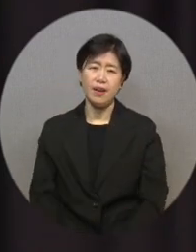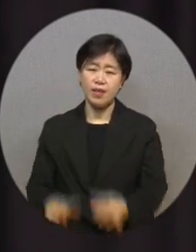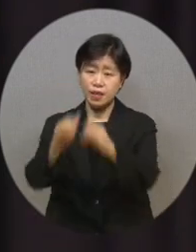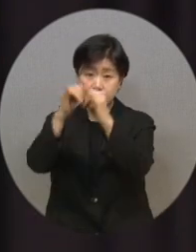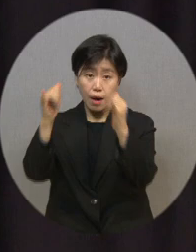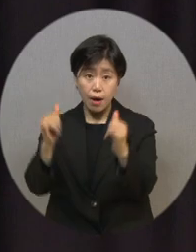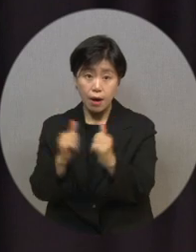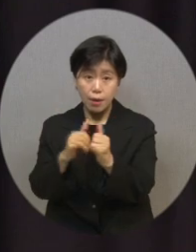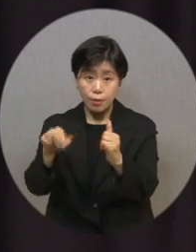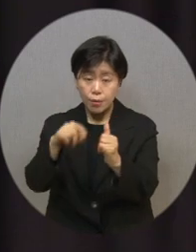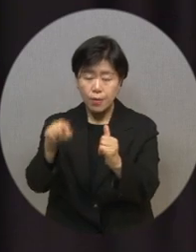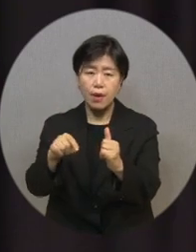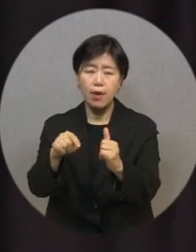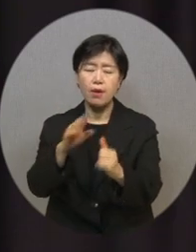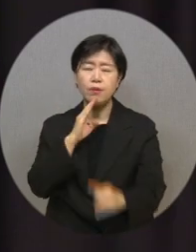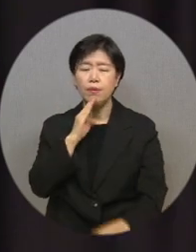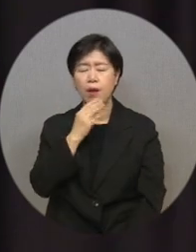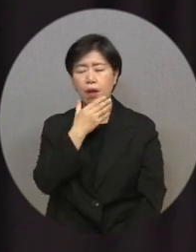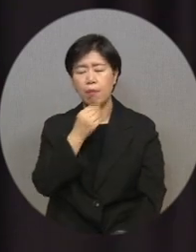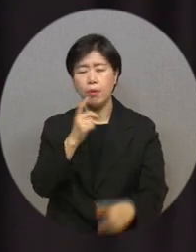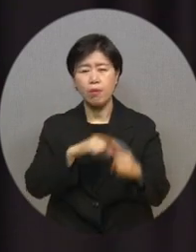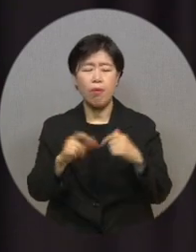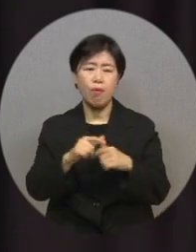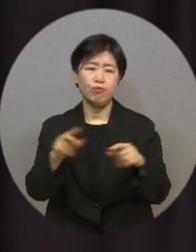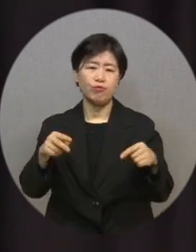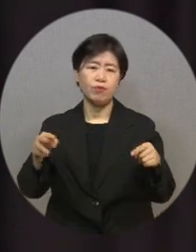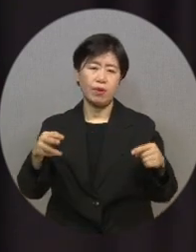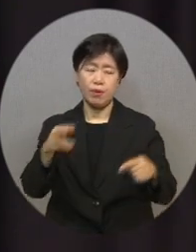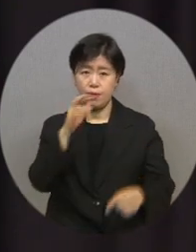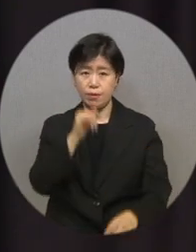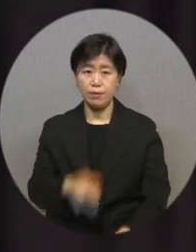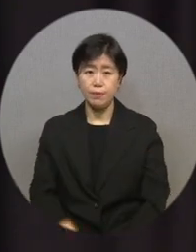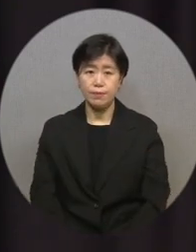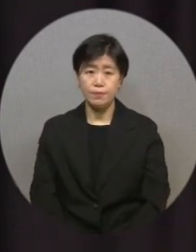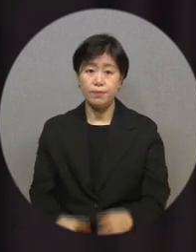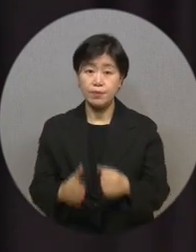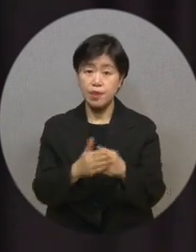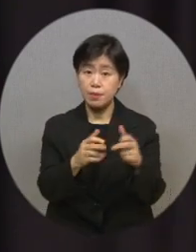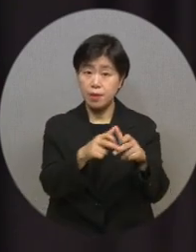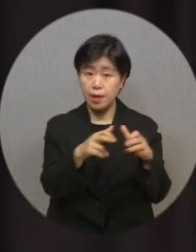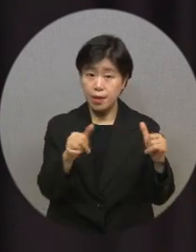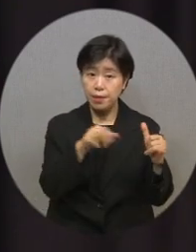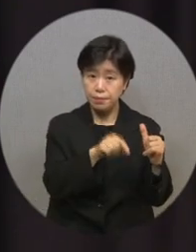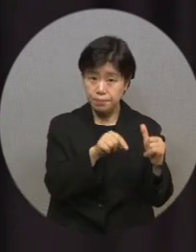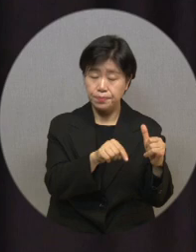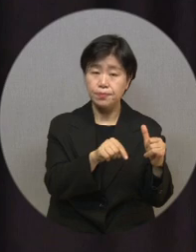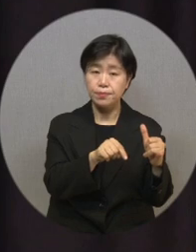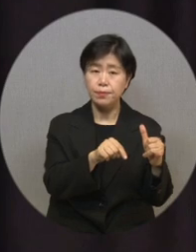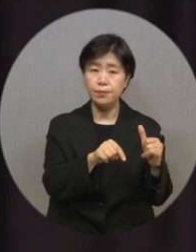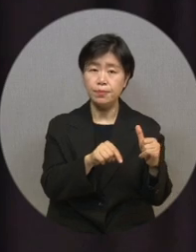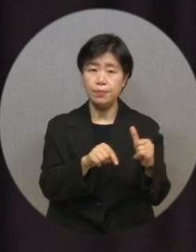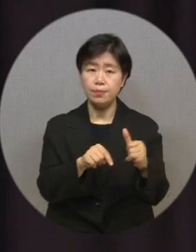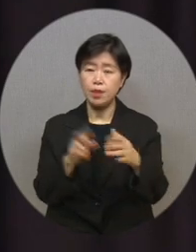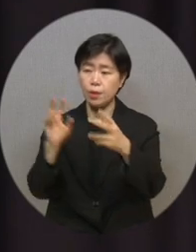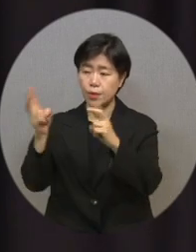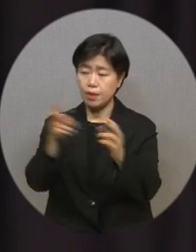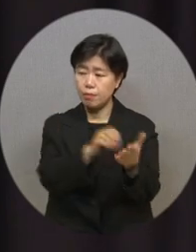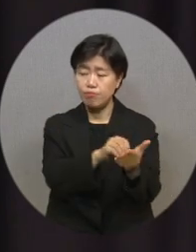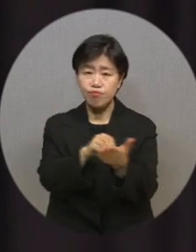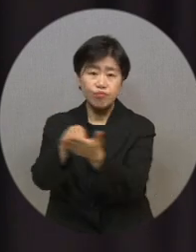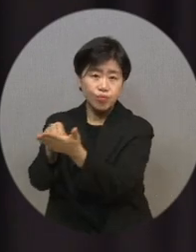저는이 한 분에게 지금 제가 갖고 있는 뭐 사업장이나 아니면은 우리 공단의 시스템을 통해서 정말